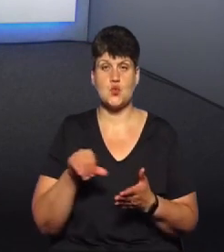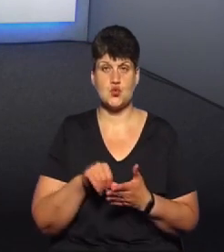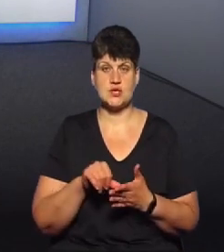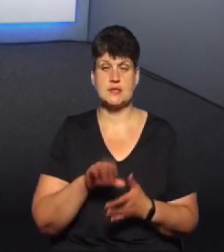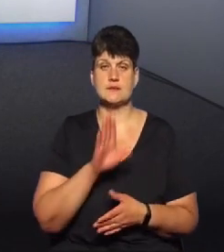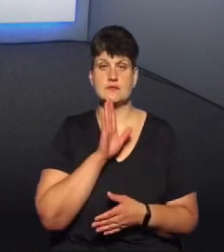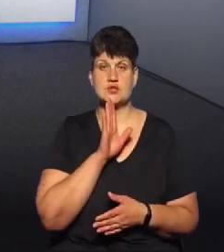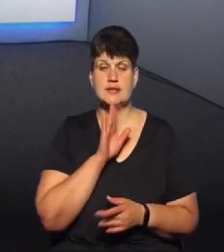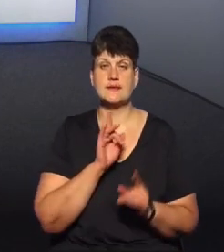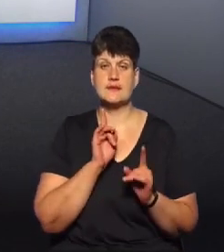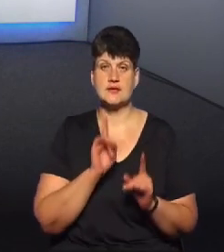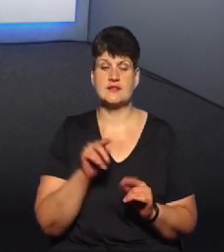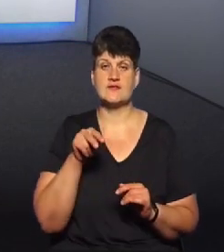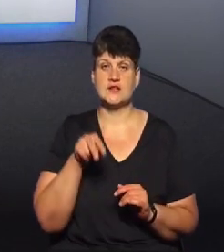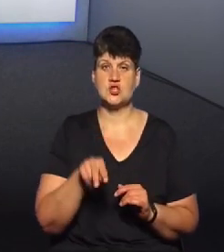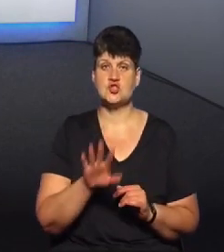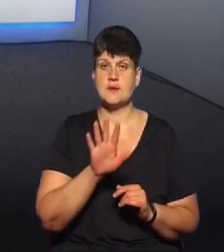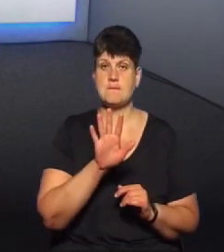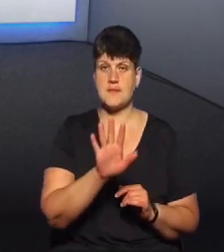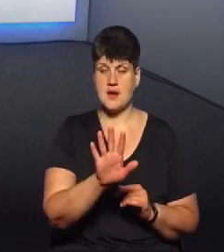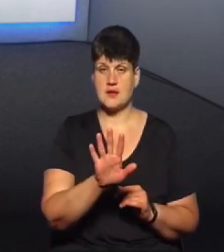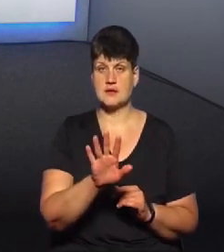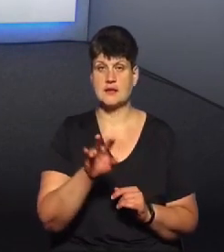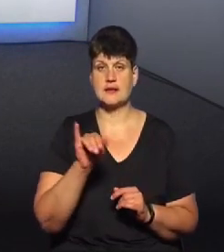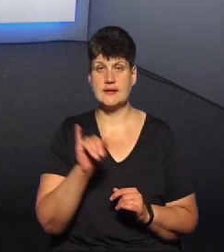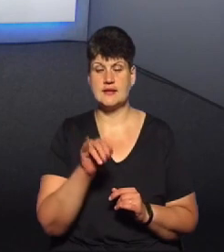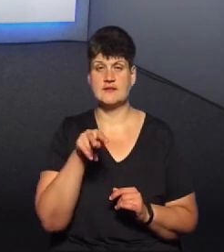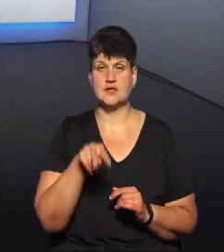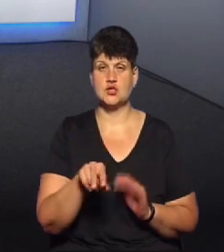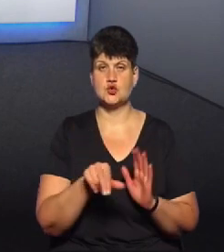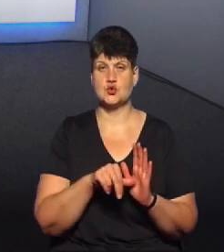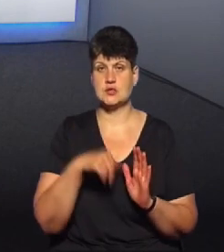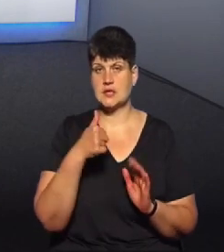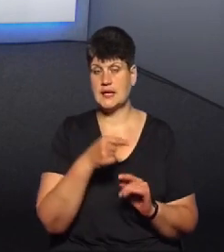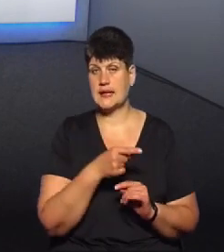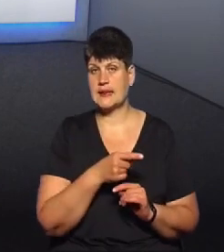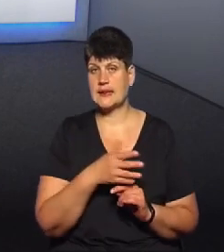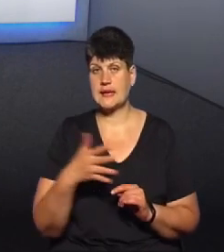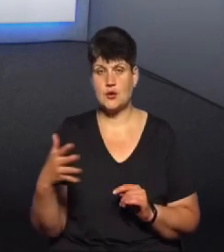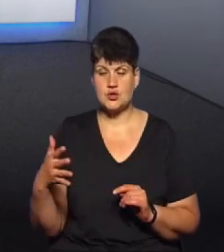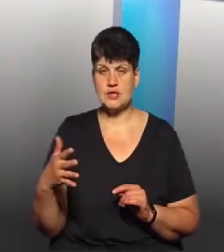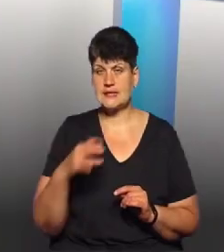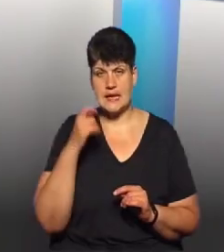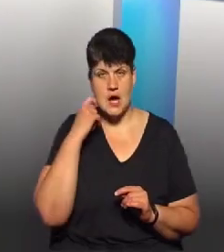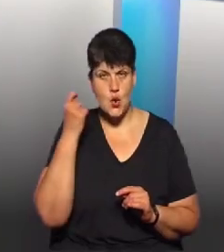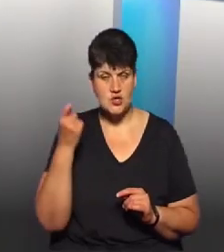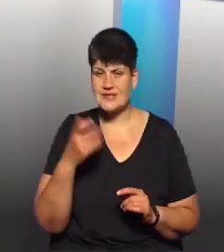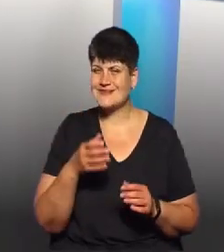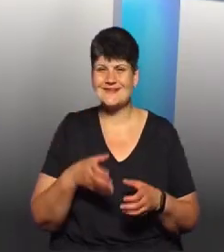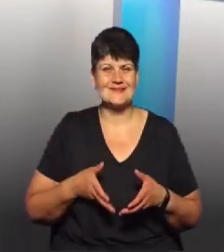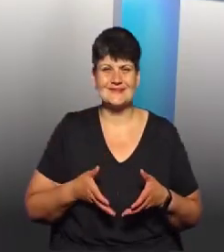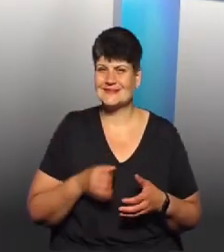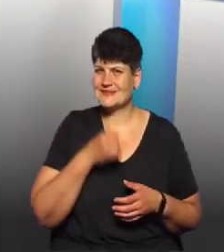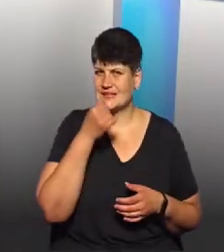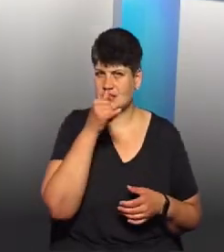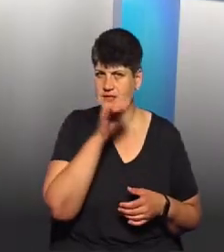тільки 2005 і 2006 року народження. Молодші не можуть грати, і старші тим більше. У нас є хороші дівчата молодші,